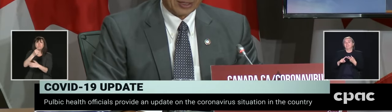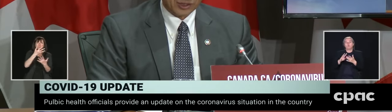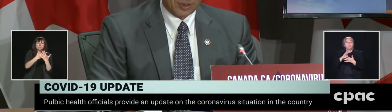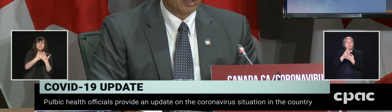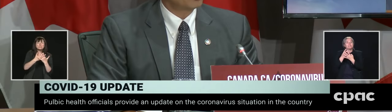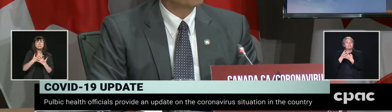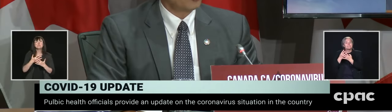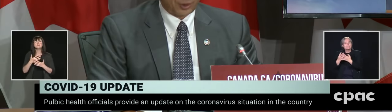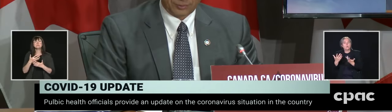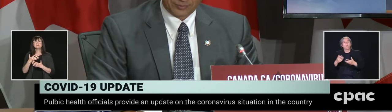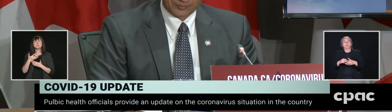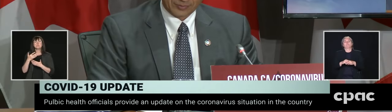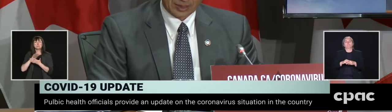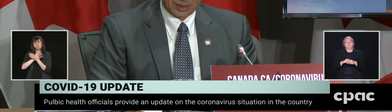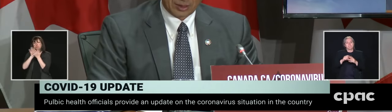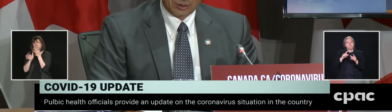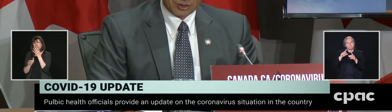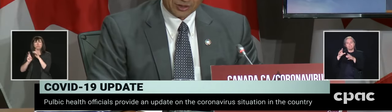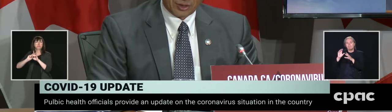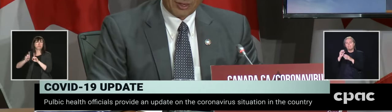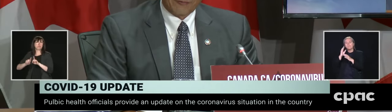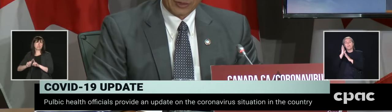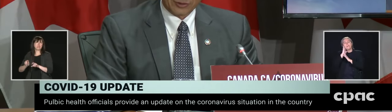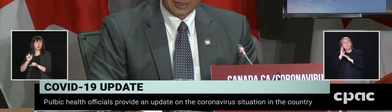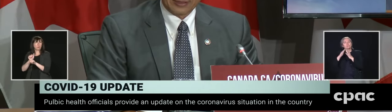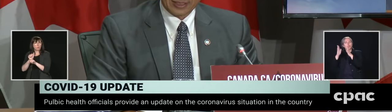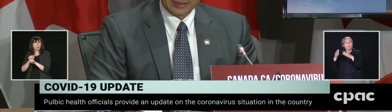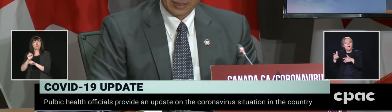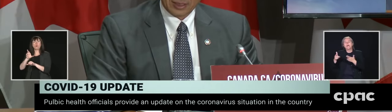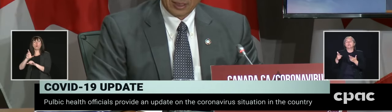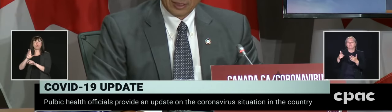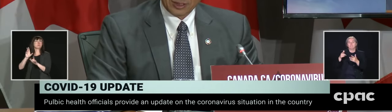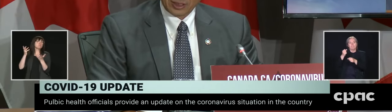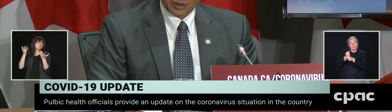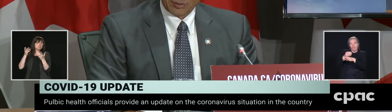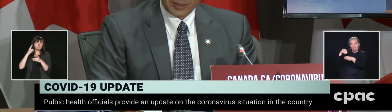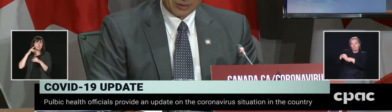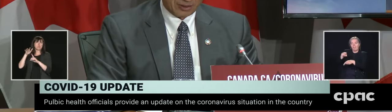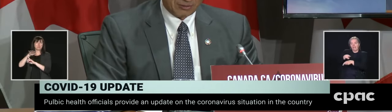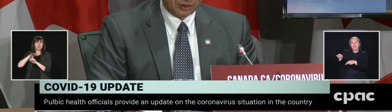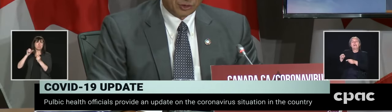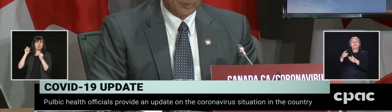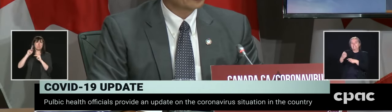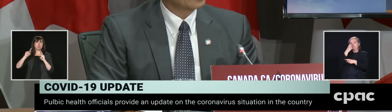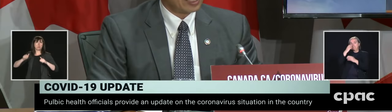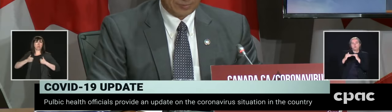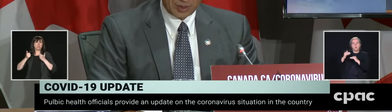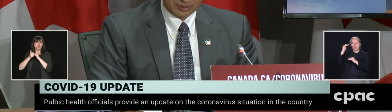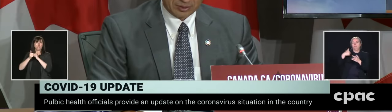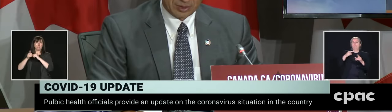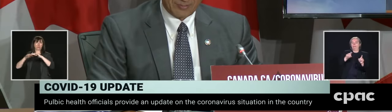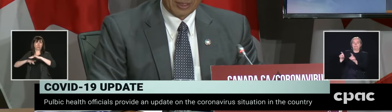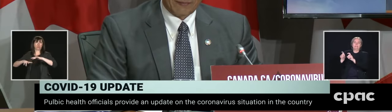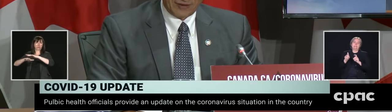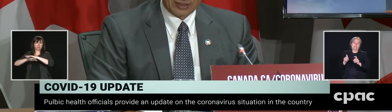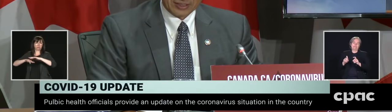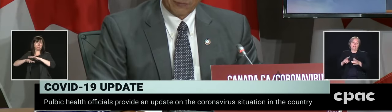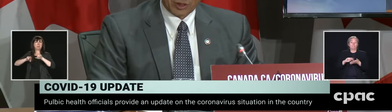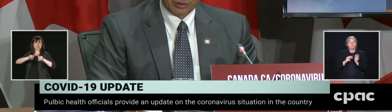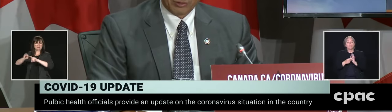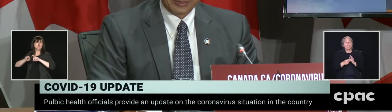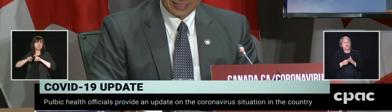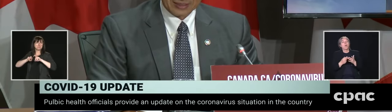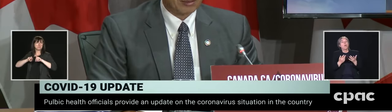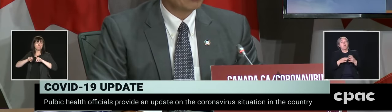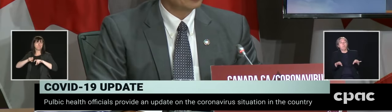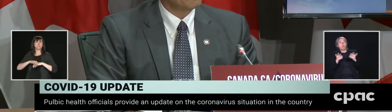et d'hébergement en commun. Lorsqu'on effectue des tests, ce n'est donc pas tant le nombre qui importe, mais le fait de